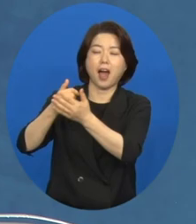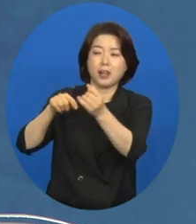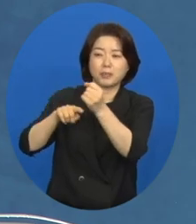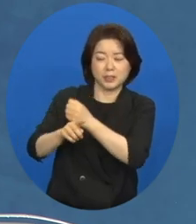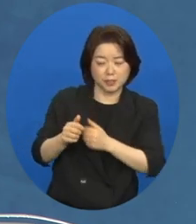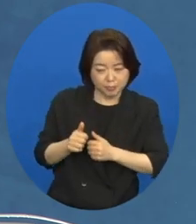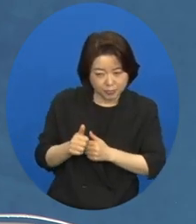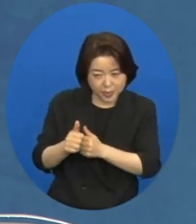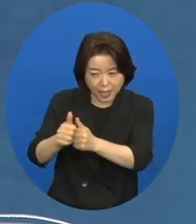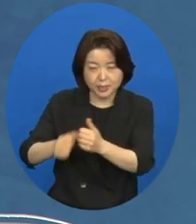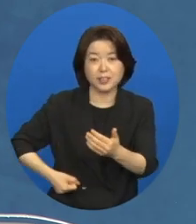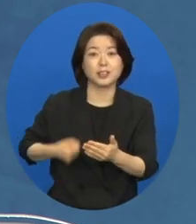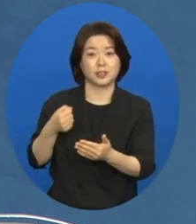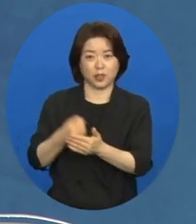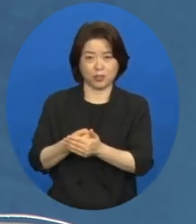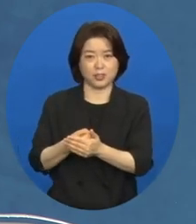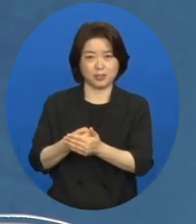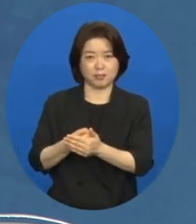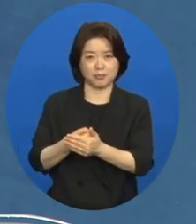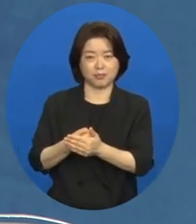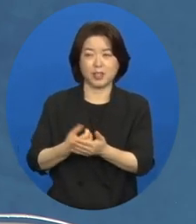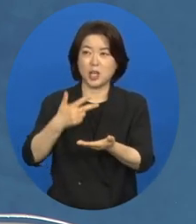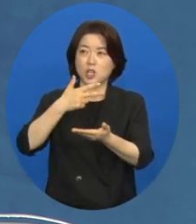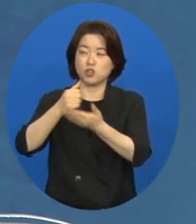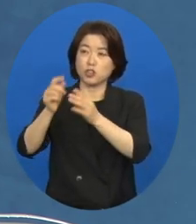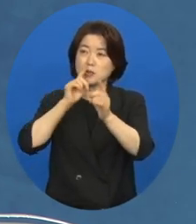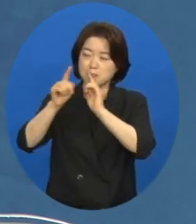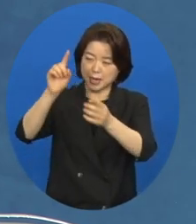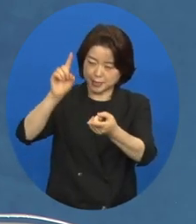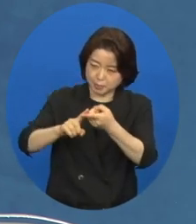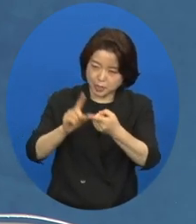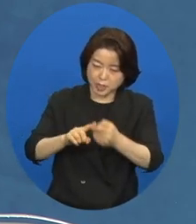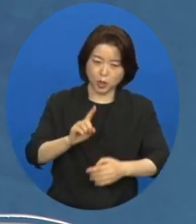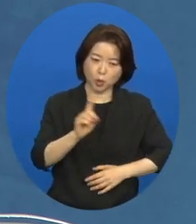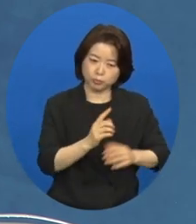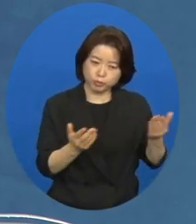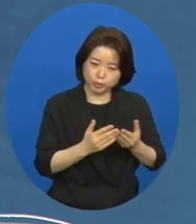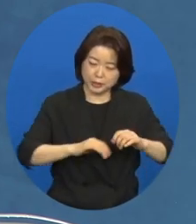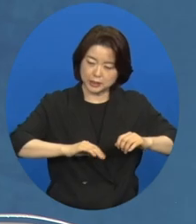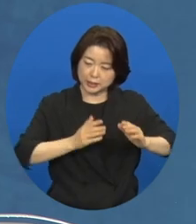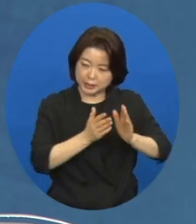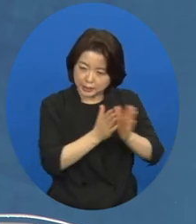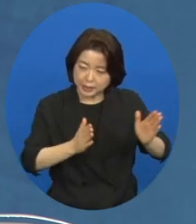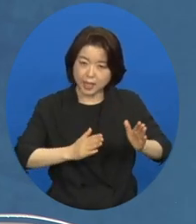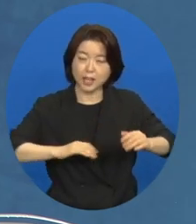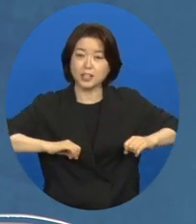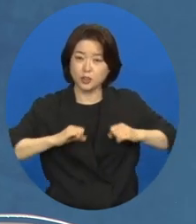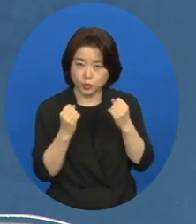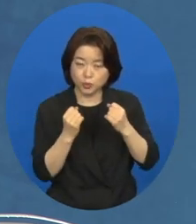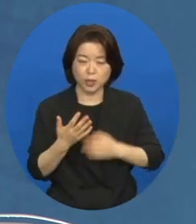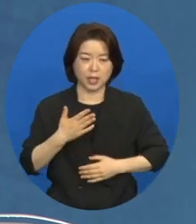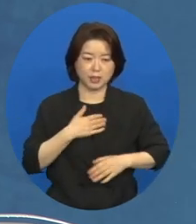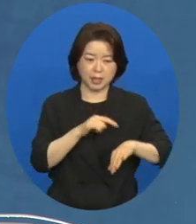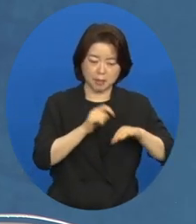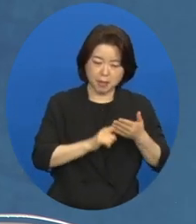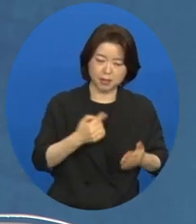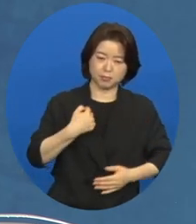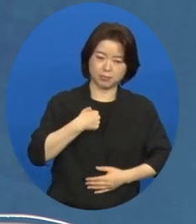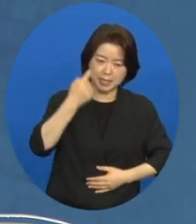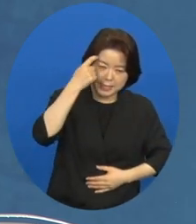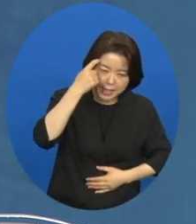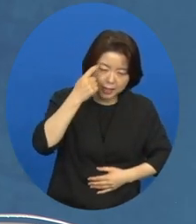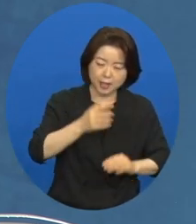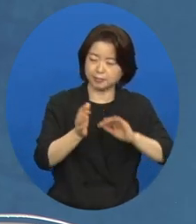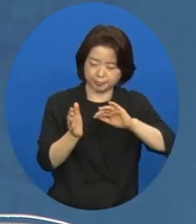따르기를 결심하고 주님의 말씀대로 어떤 일을 시작한 순종, 내 마음, 내 의지를 꺾고